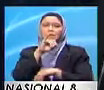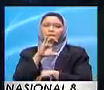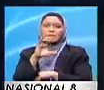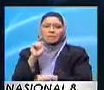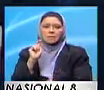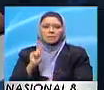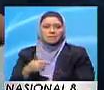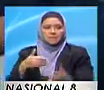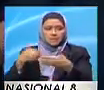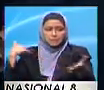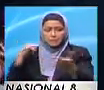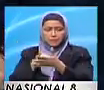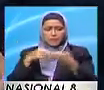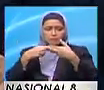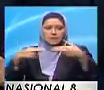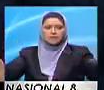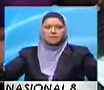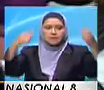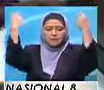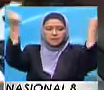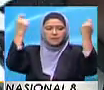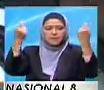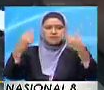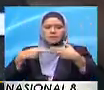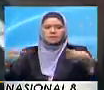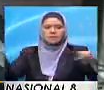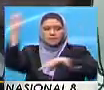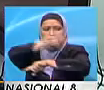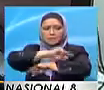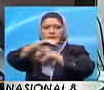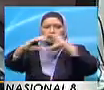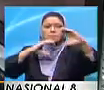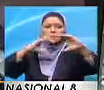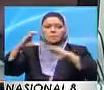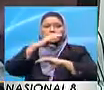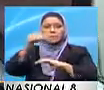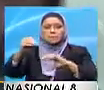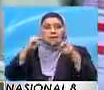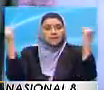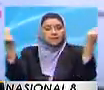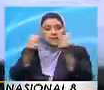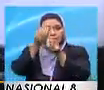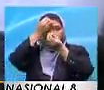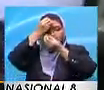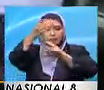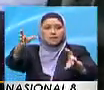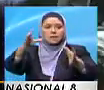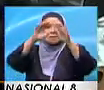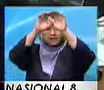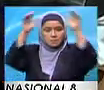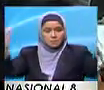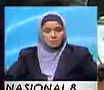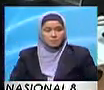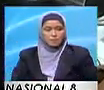Beliau sebelum itu merasmikan majlis pelancaran sambutan Hari Telekomunikasi dan Masyarakat Bermaklumat Sedunia serta Pusat Internet Satu Malaysia